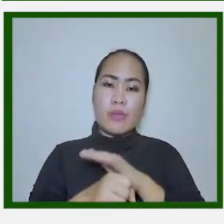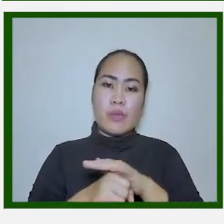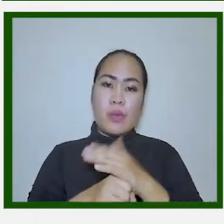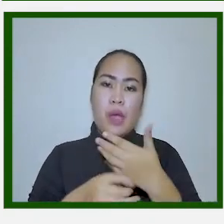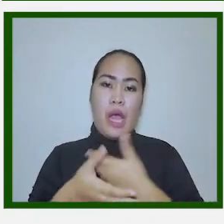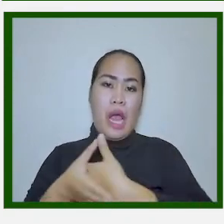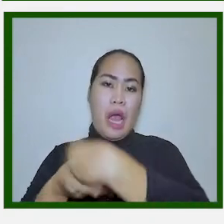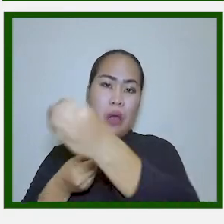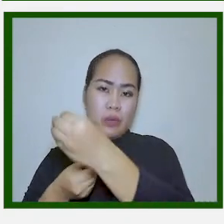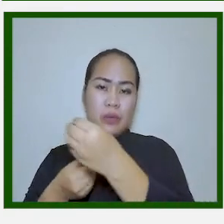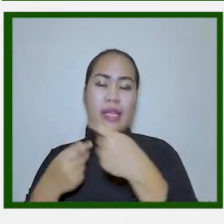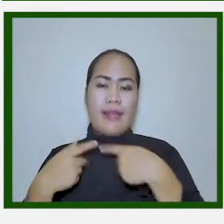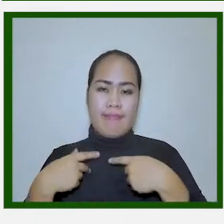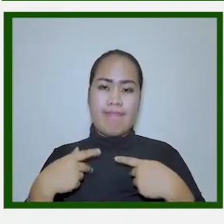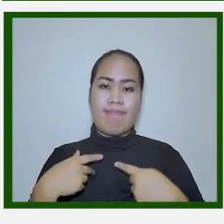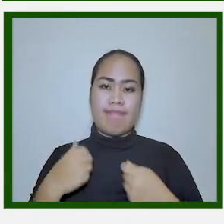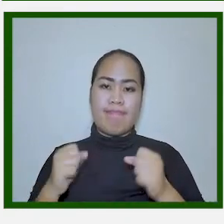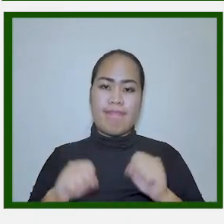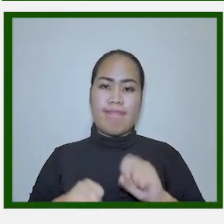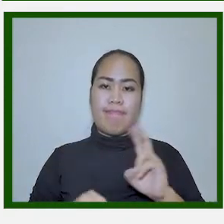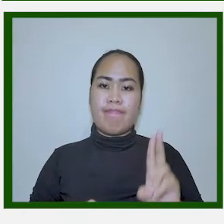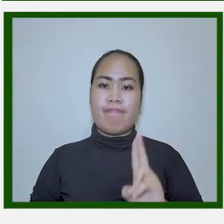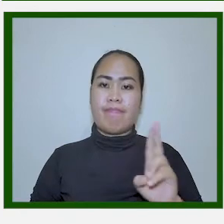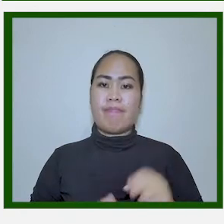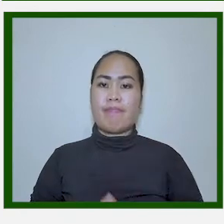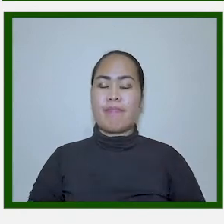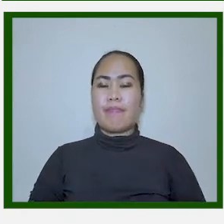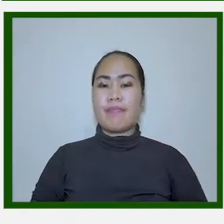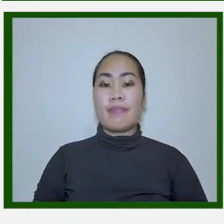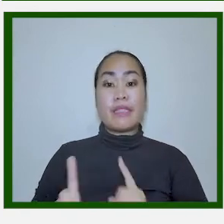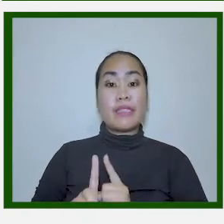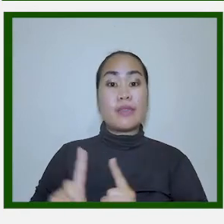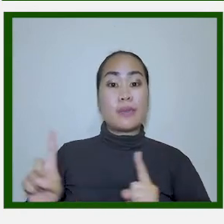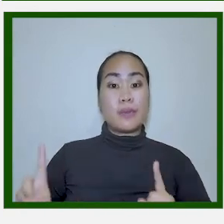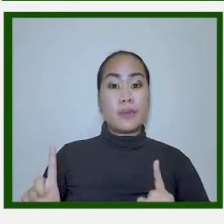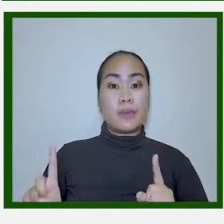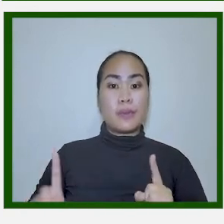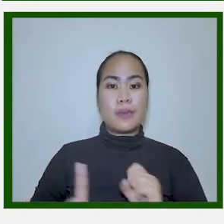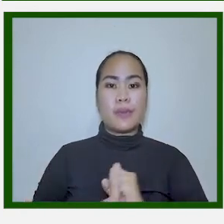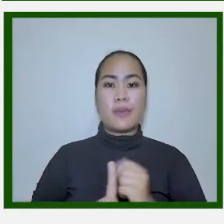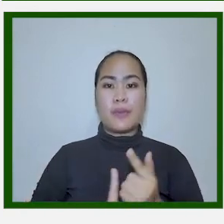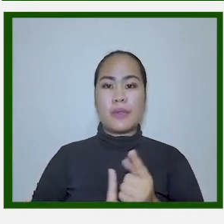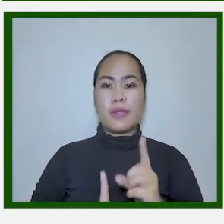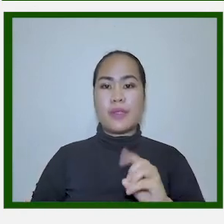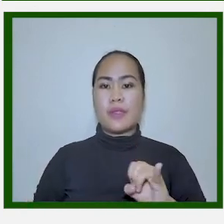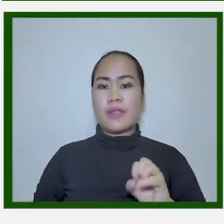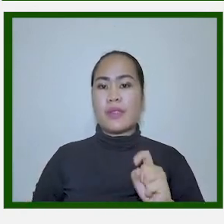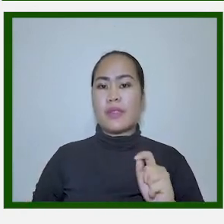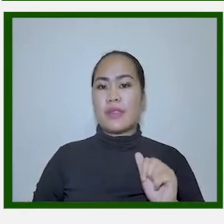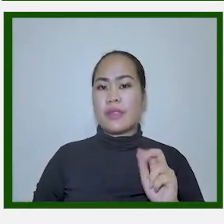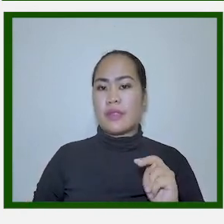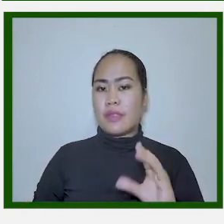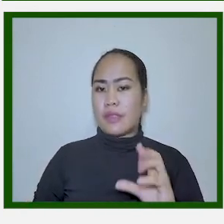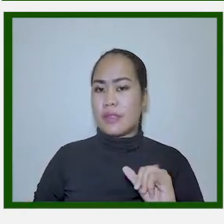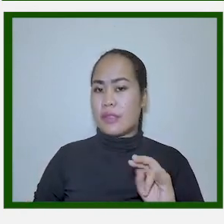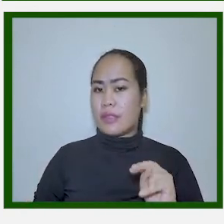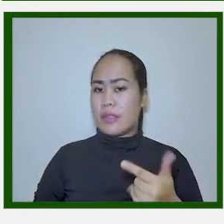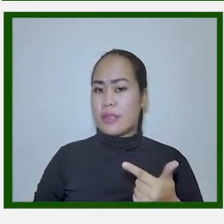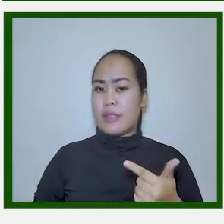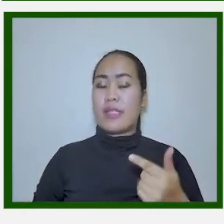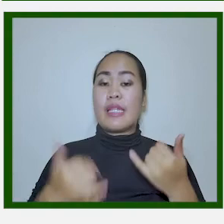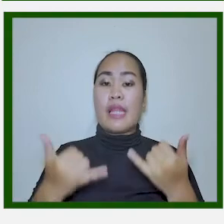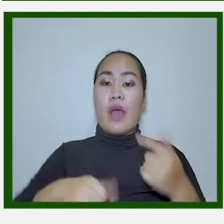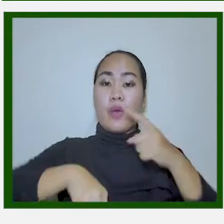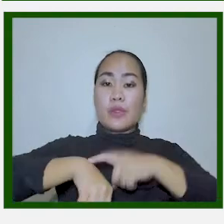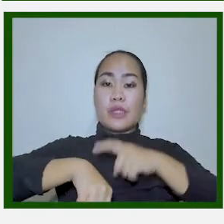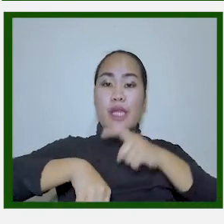distancing, lalo na itong shopping season, ano, wag na ho natin sabayan yung mga araw na maraming tao, no?